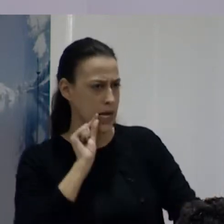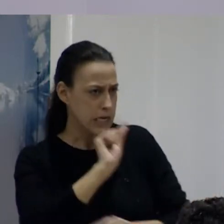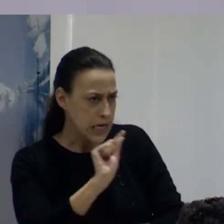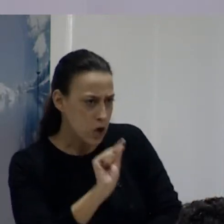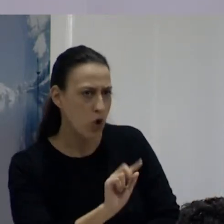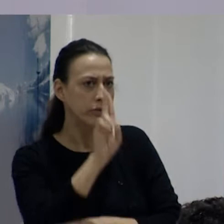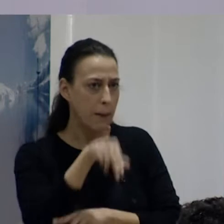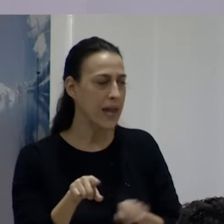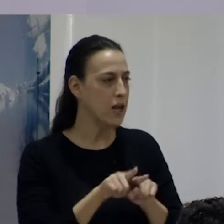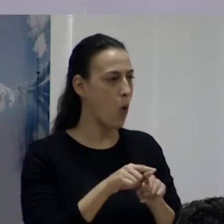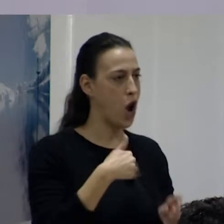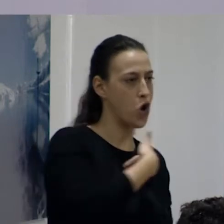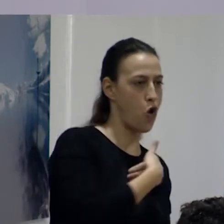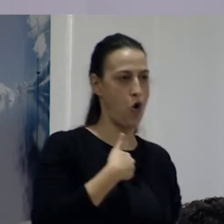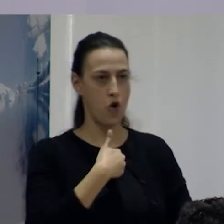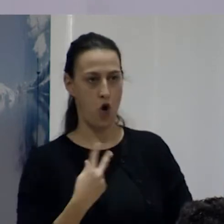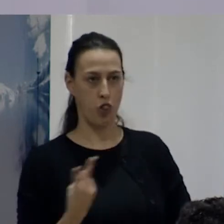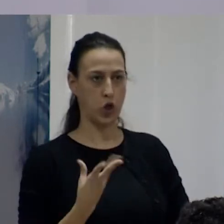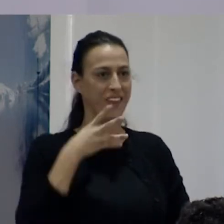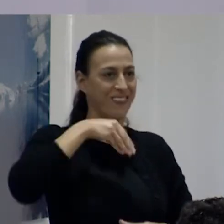visió de la complexitat de la cultura.